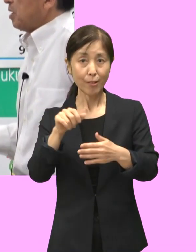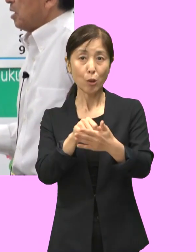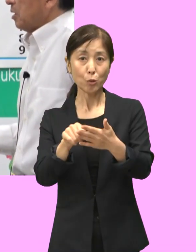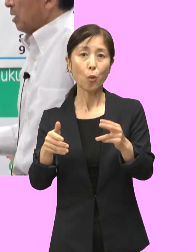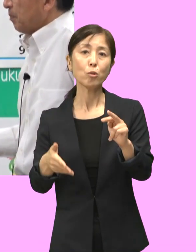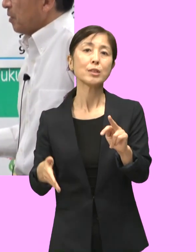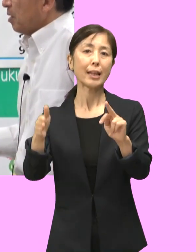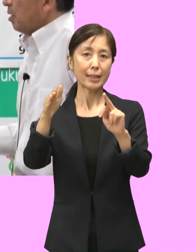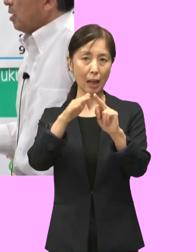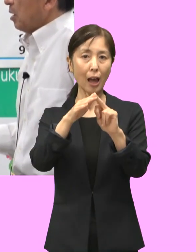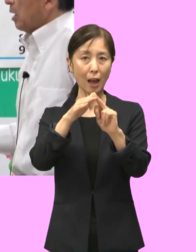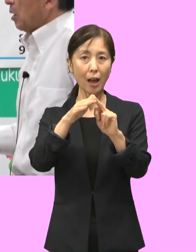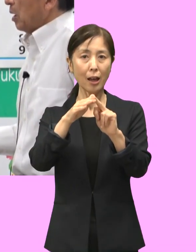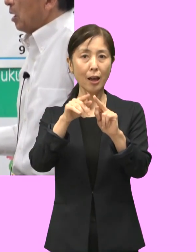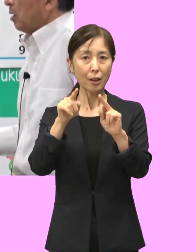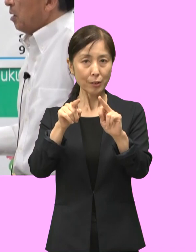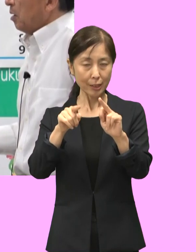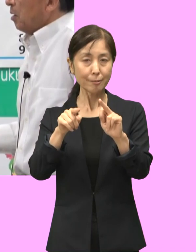登録センターに